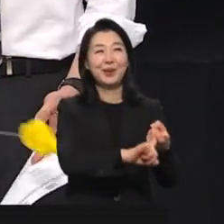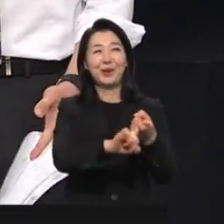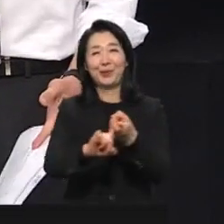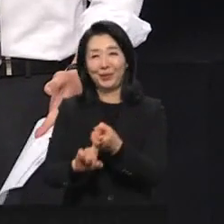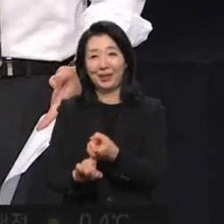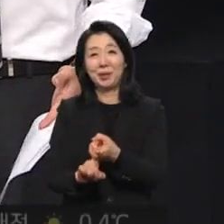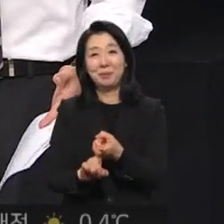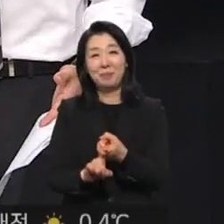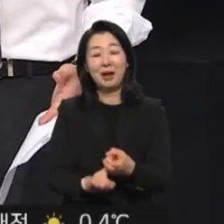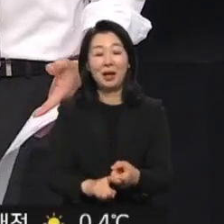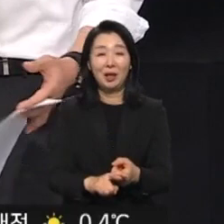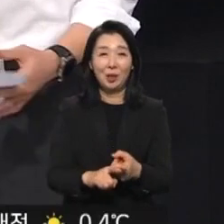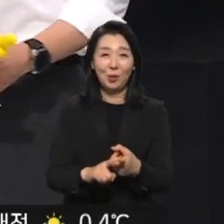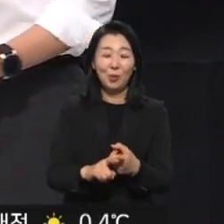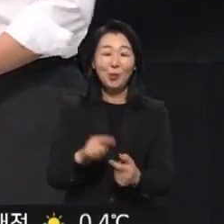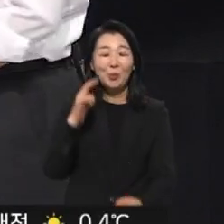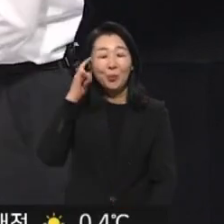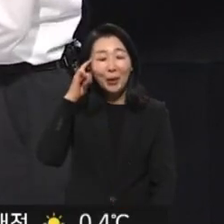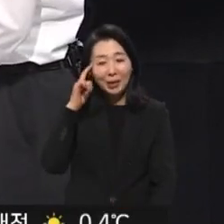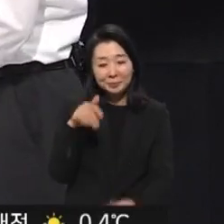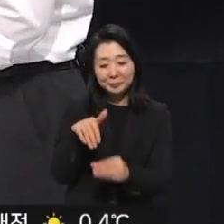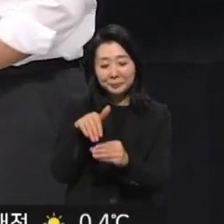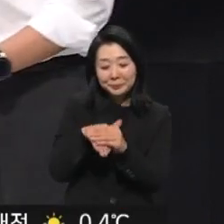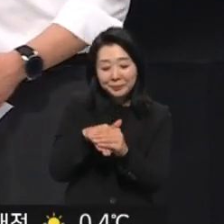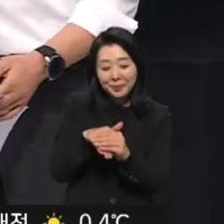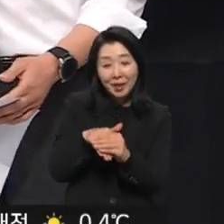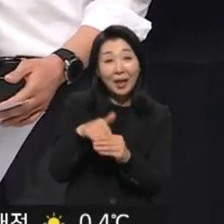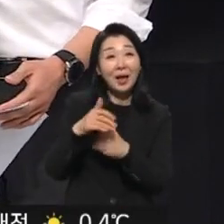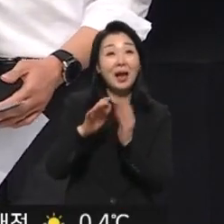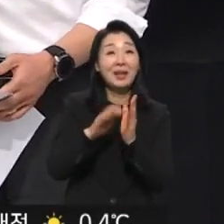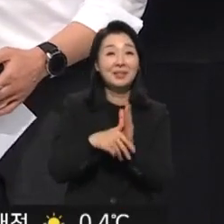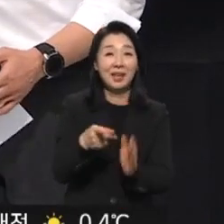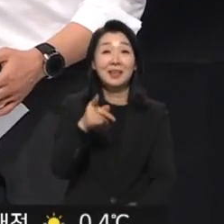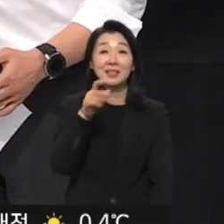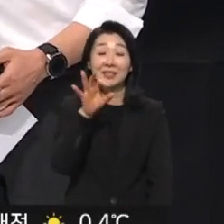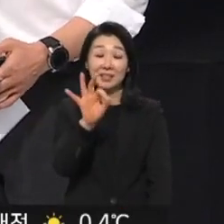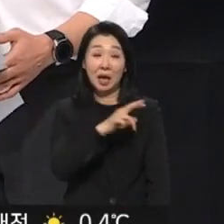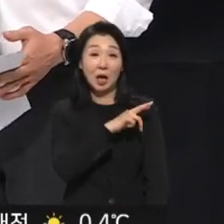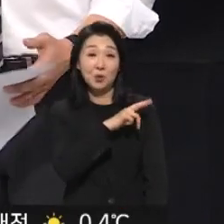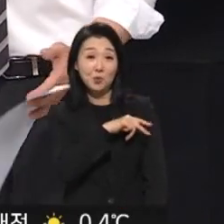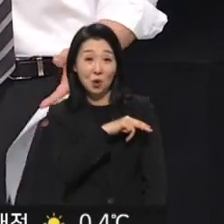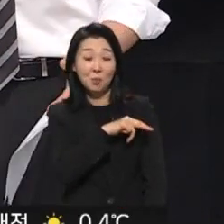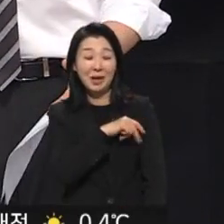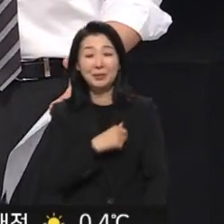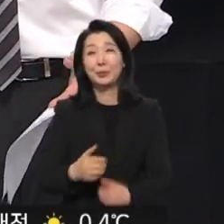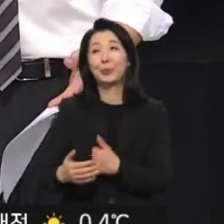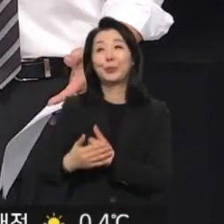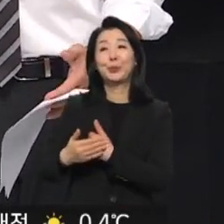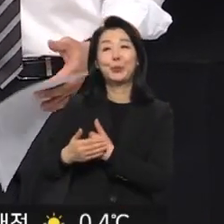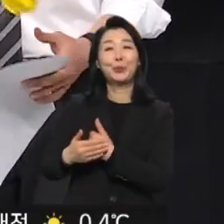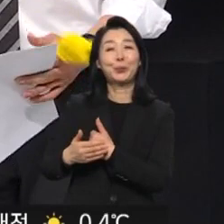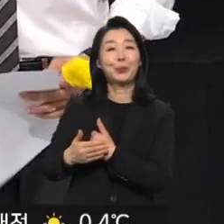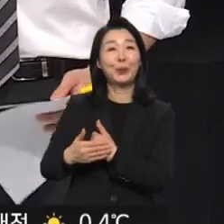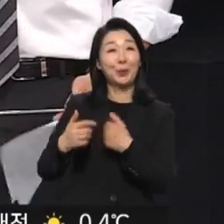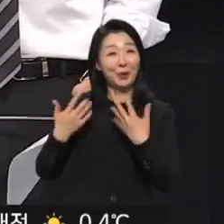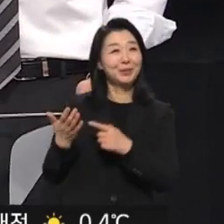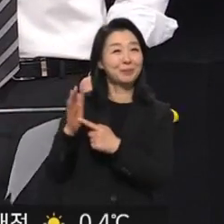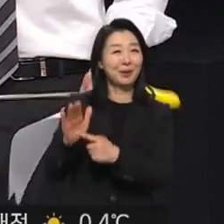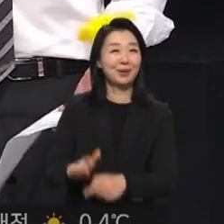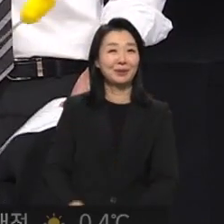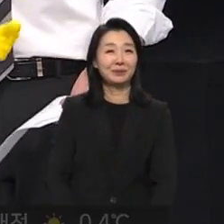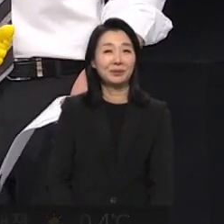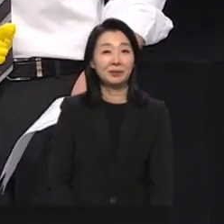이 경선 과정에서 원주민회관인 이 장재원 의원이 이제 자신을 지원할 것이라는 점을 분명히 한